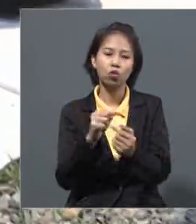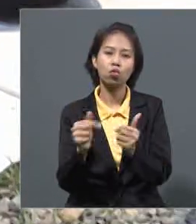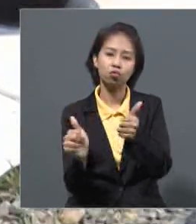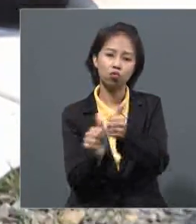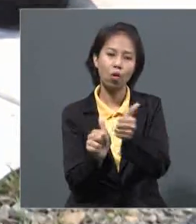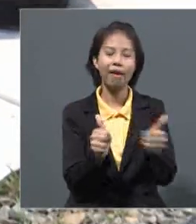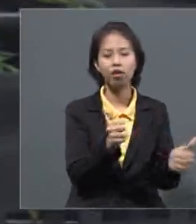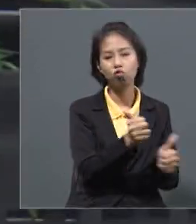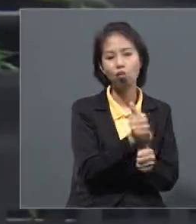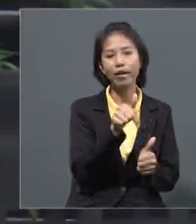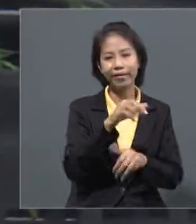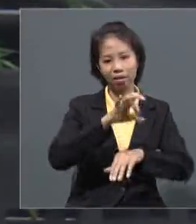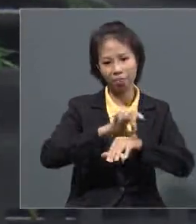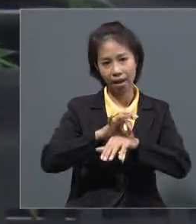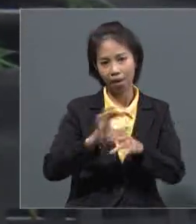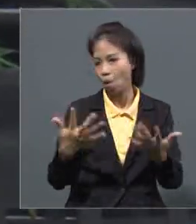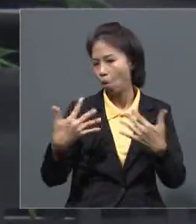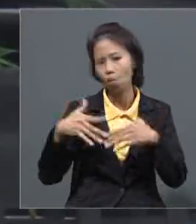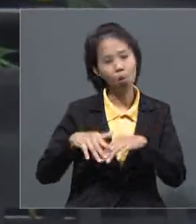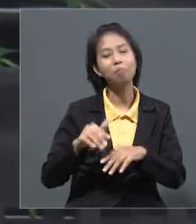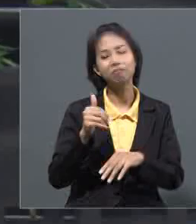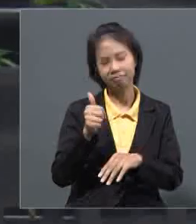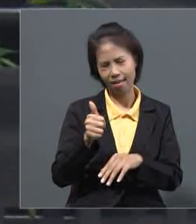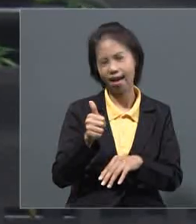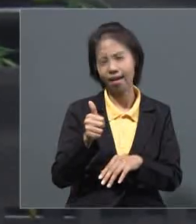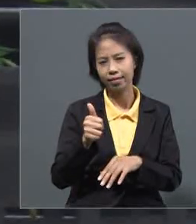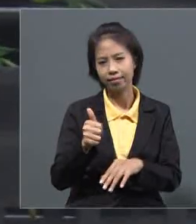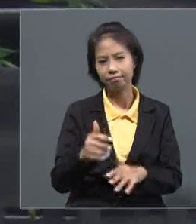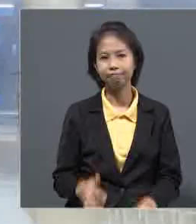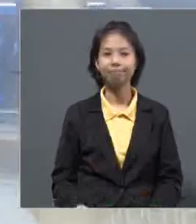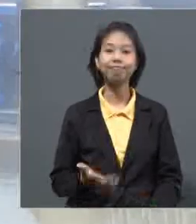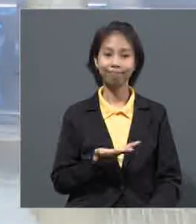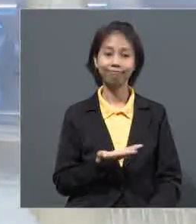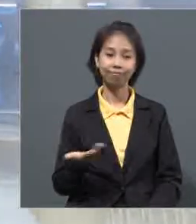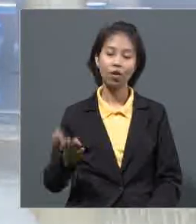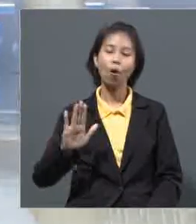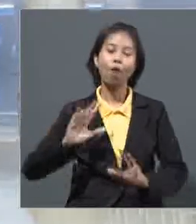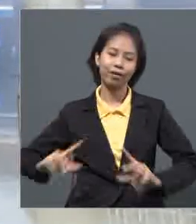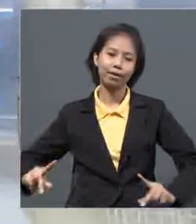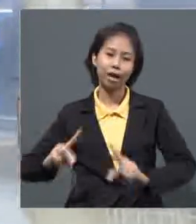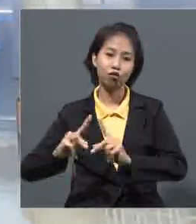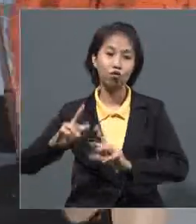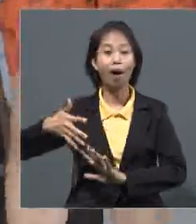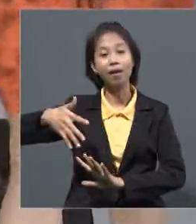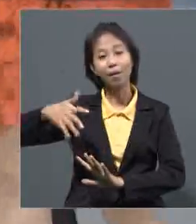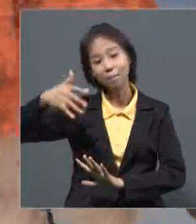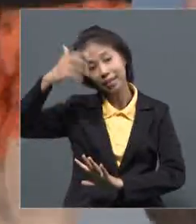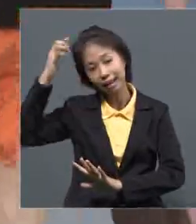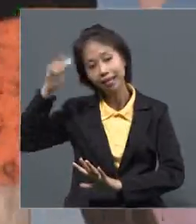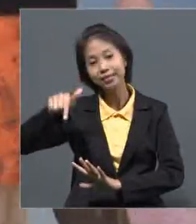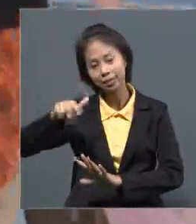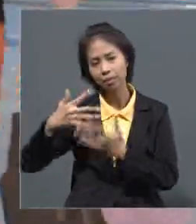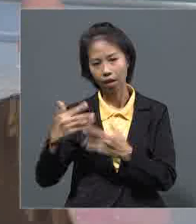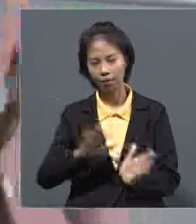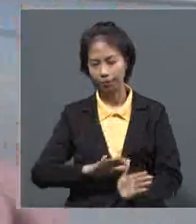แล้วสองสิงสาวเนี่ยอยู่ร่วมกันได ้ ก็คือนี่คือบรรยากาศของกระทรวงมหาดไทยเมื่อเช้าอีกประเด็นหนึ่งที่นักข่